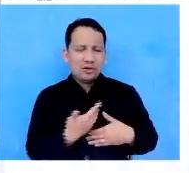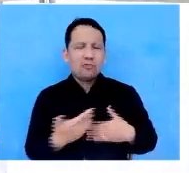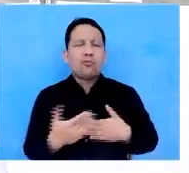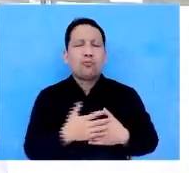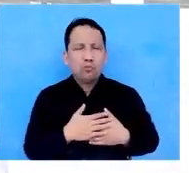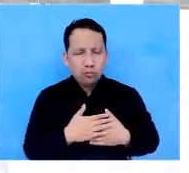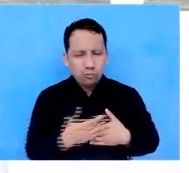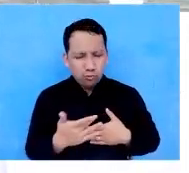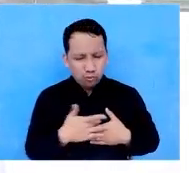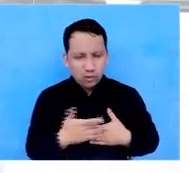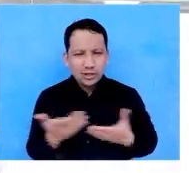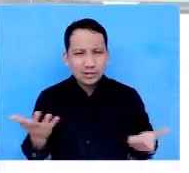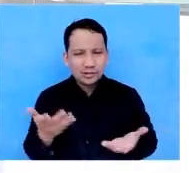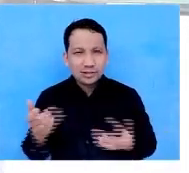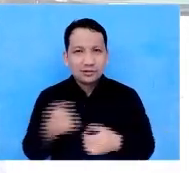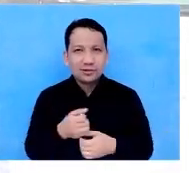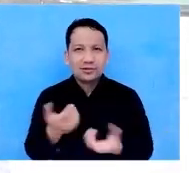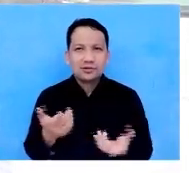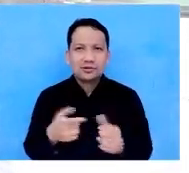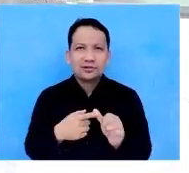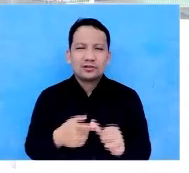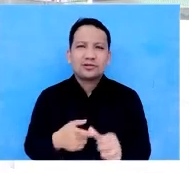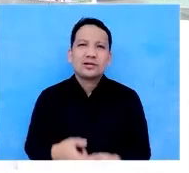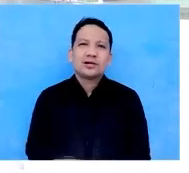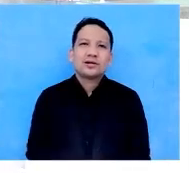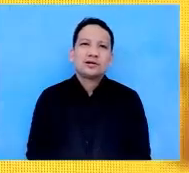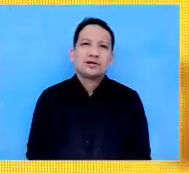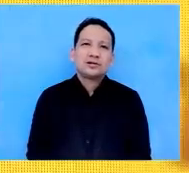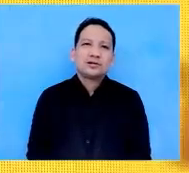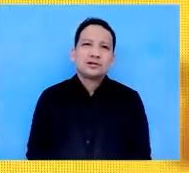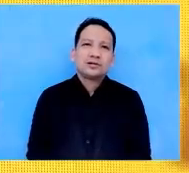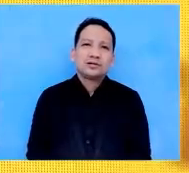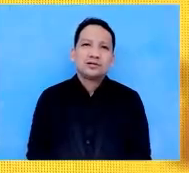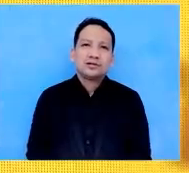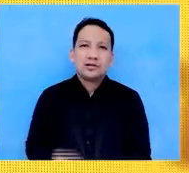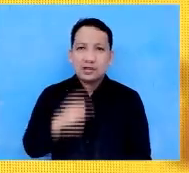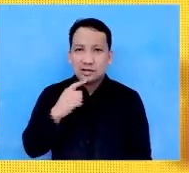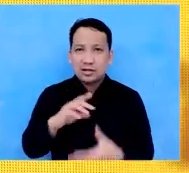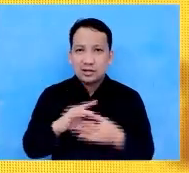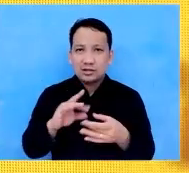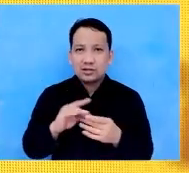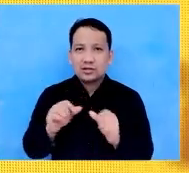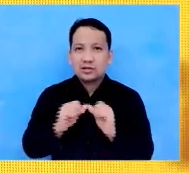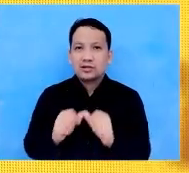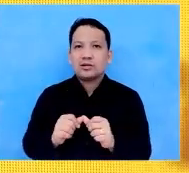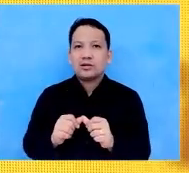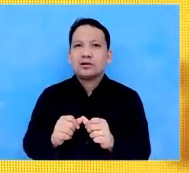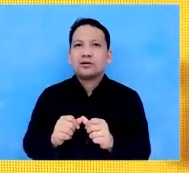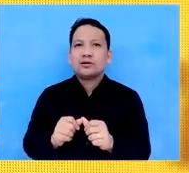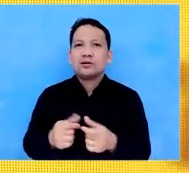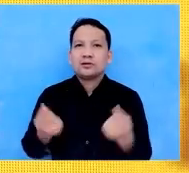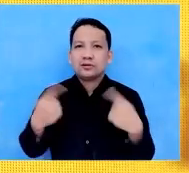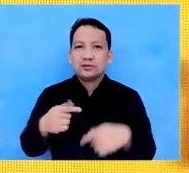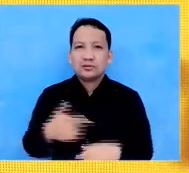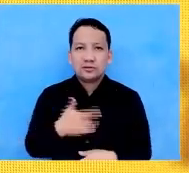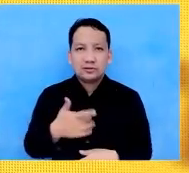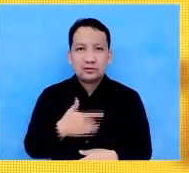Saan mo hinuhugot? Saan mo pinagagalingan? Lyrics mo. Actually, ang kwento talaga nun, it's ano eh. I just happened to feel